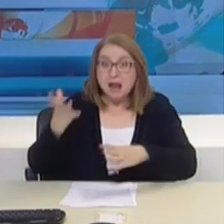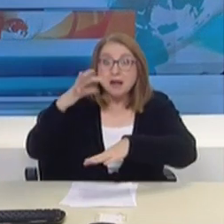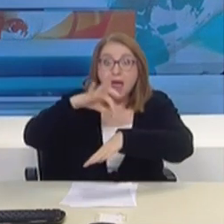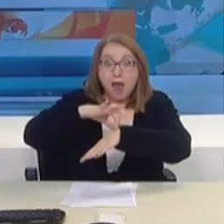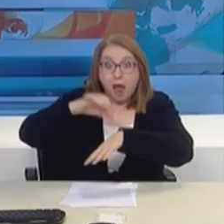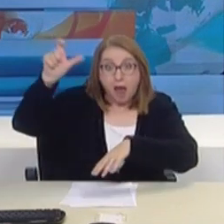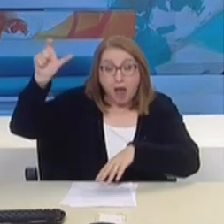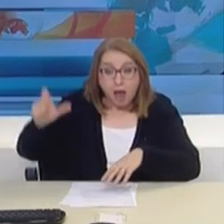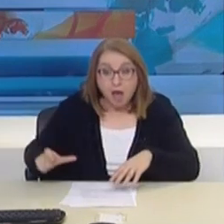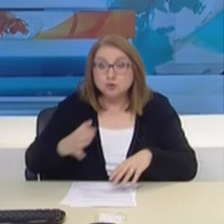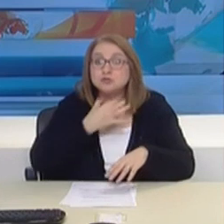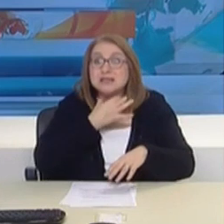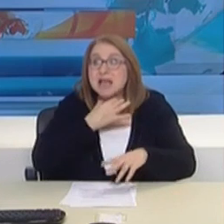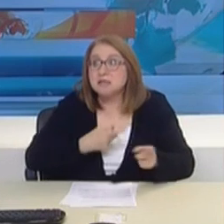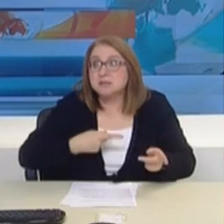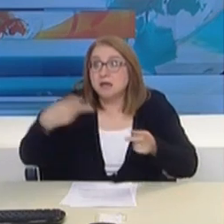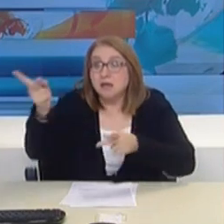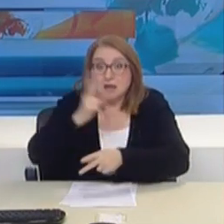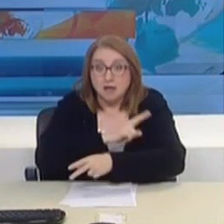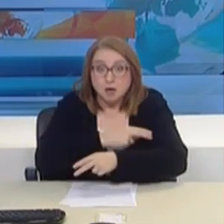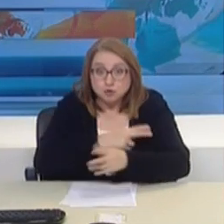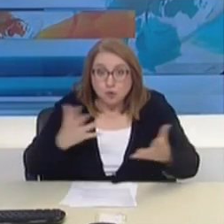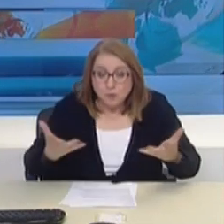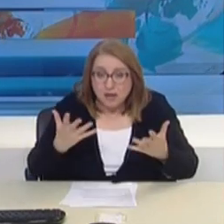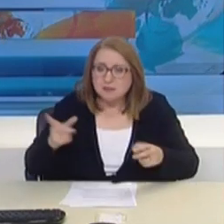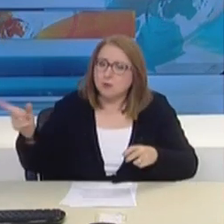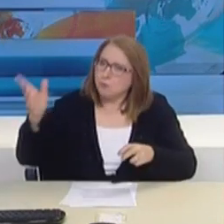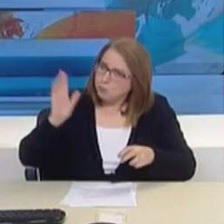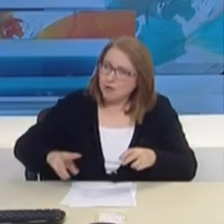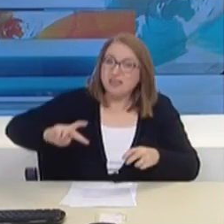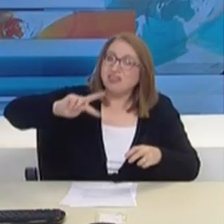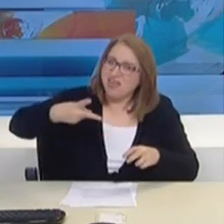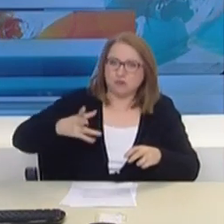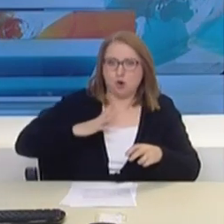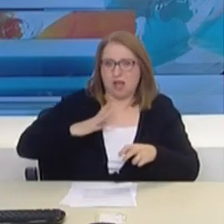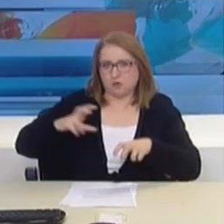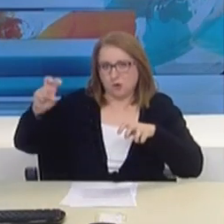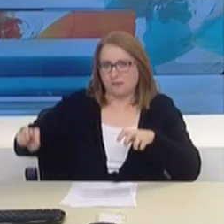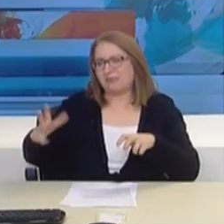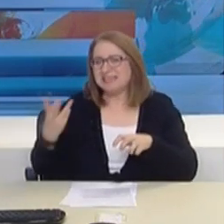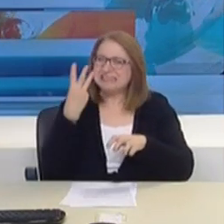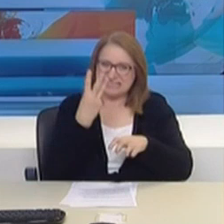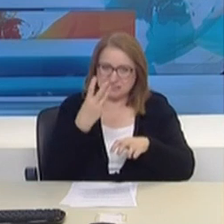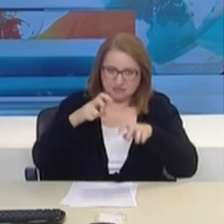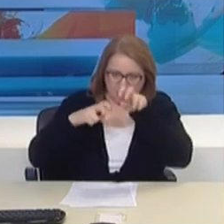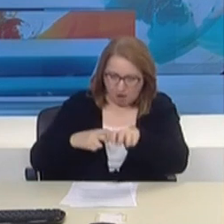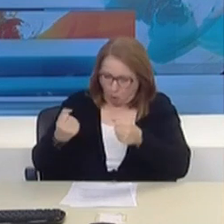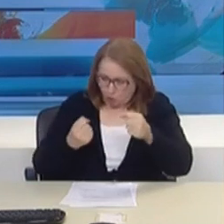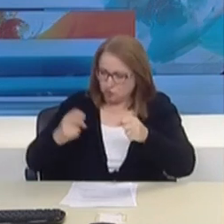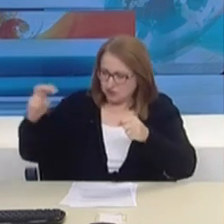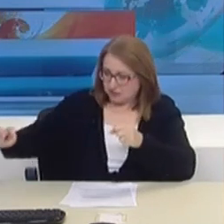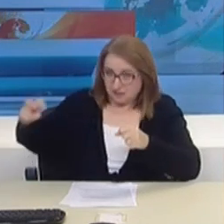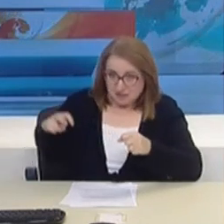χρήζει βοηθείας για τη μετακίνηση μεταφορά του, επιτρέπεται να επιβαίνει στο όχημα και δεύτερος επιβάτης, με την προϋπόθεση ότι υπάρχει σχετικό